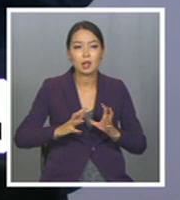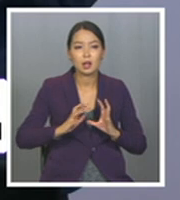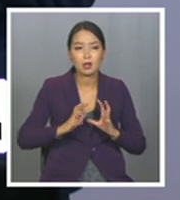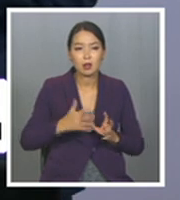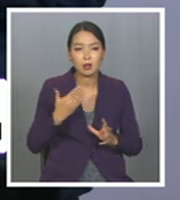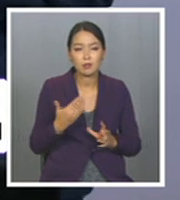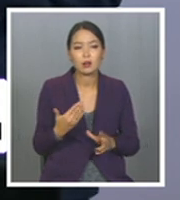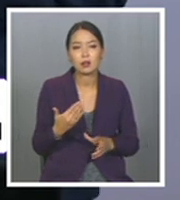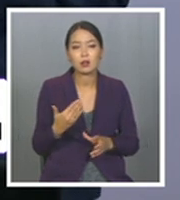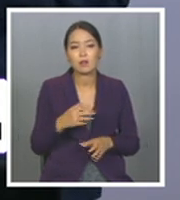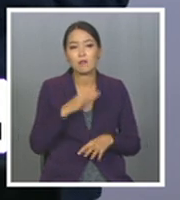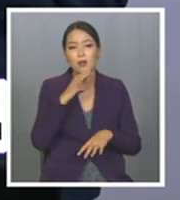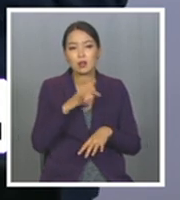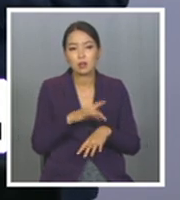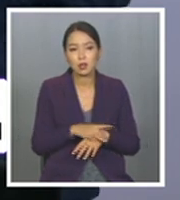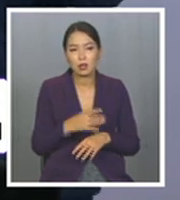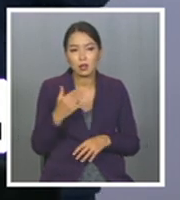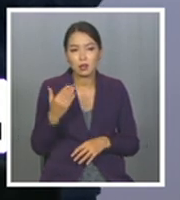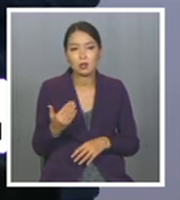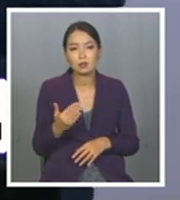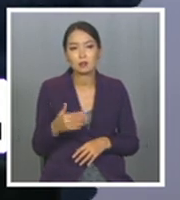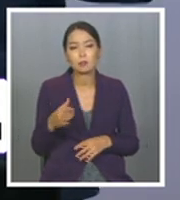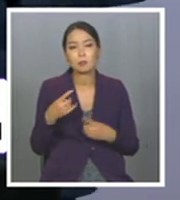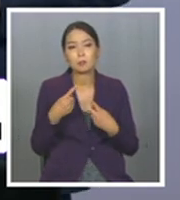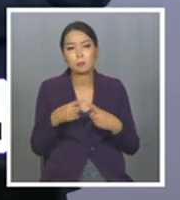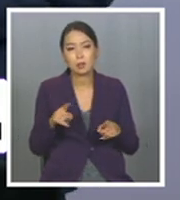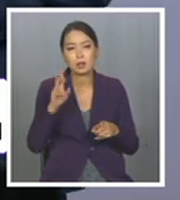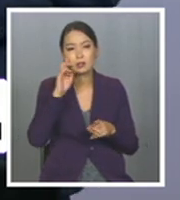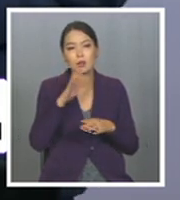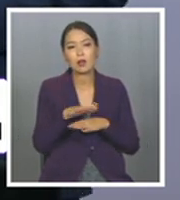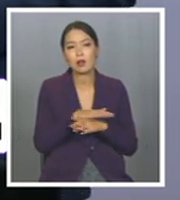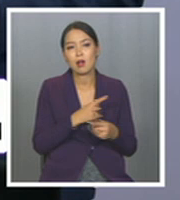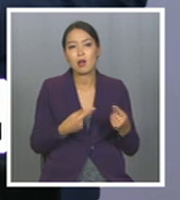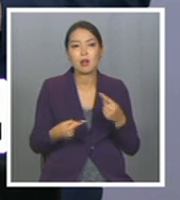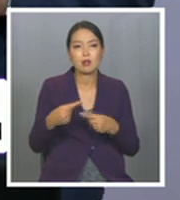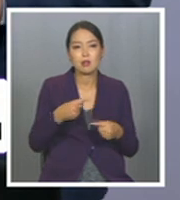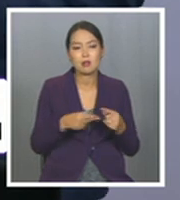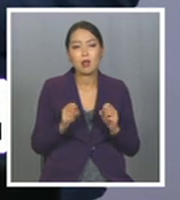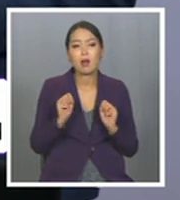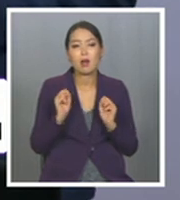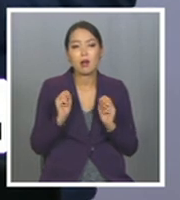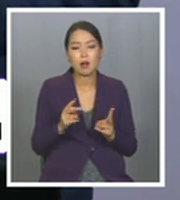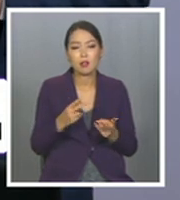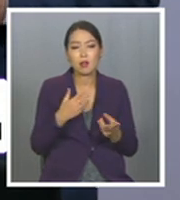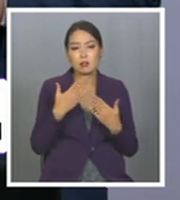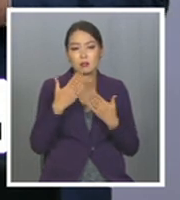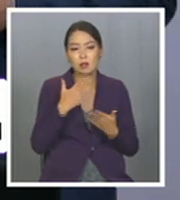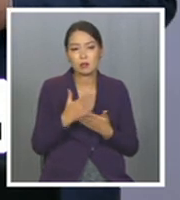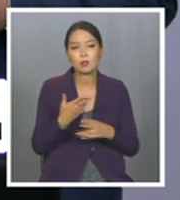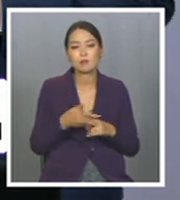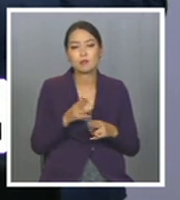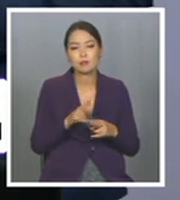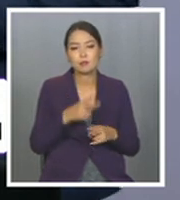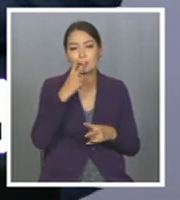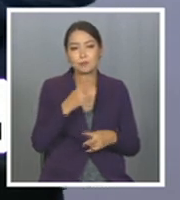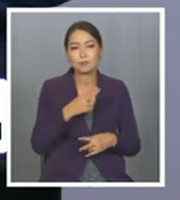географиялық факторлары басқа мемлекеттермен қарым-қатынасына қалай әсер етеді? Міне осы мәселе кеңінен зерттеле бастады.